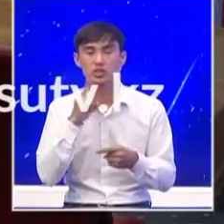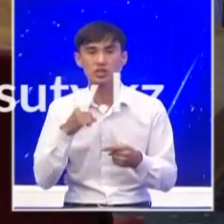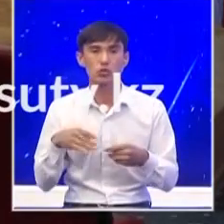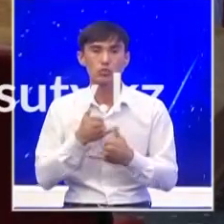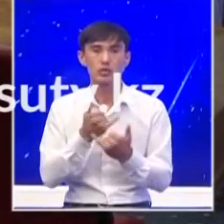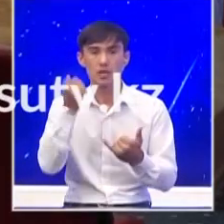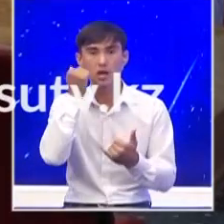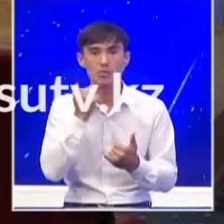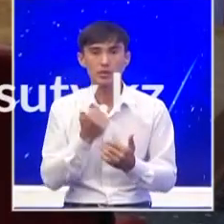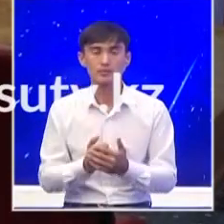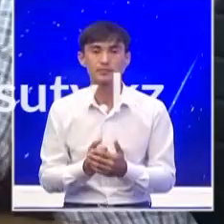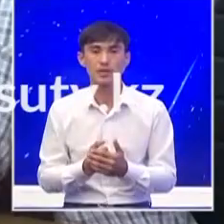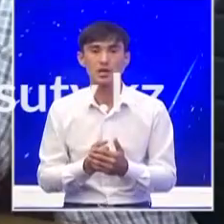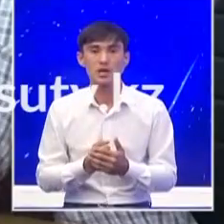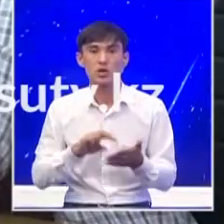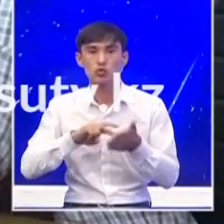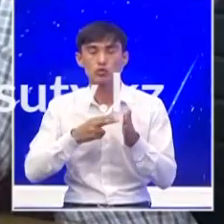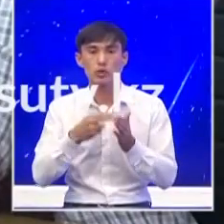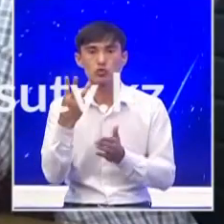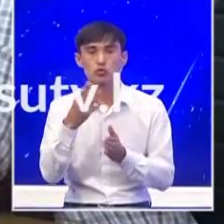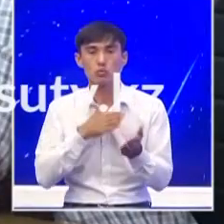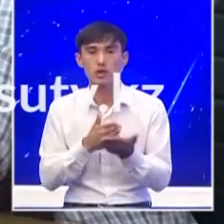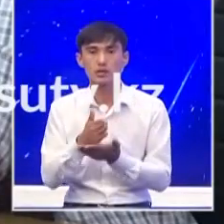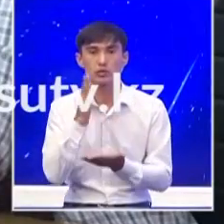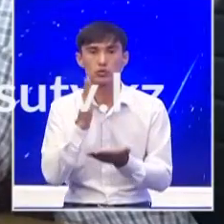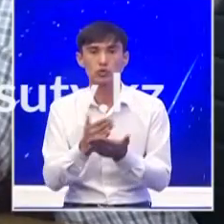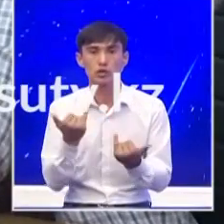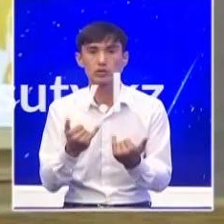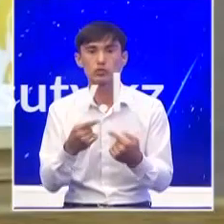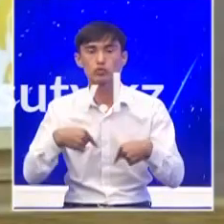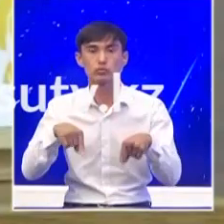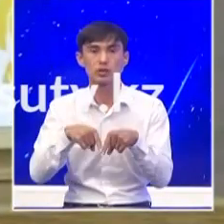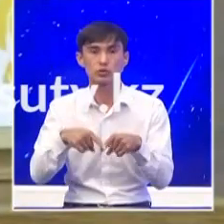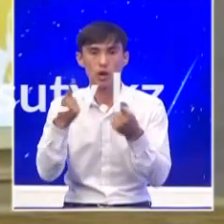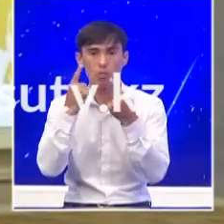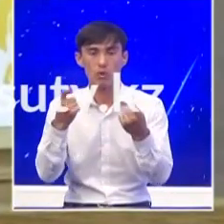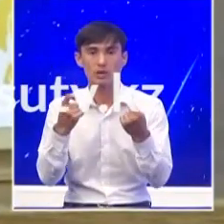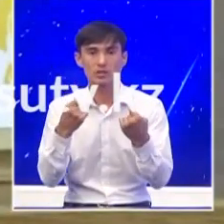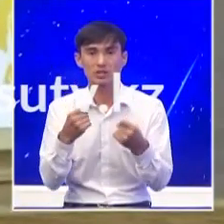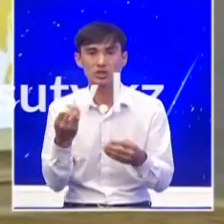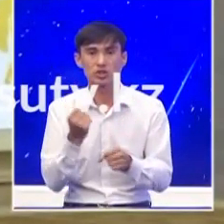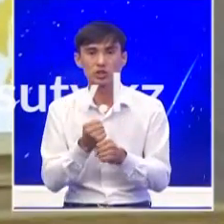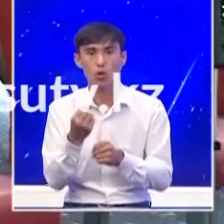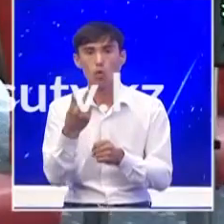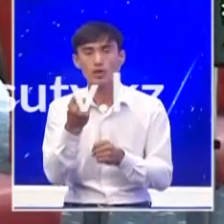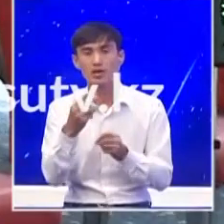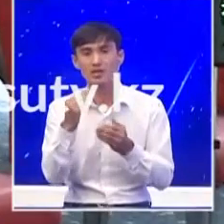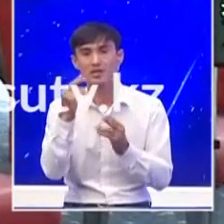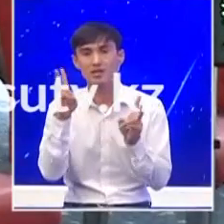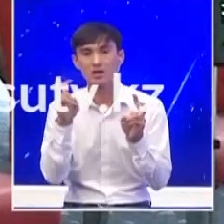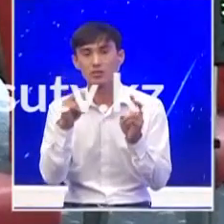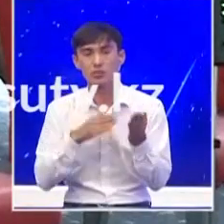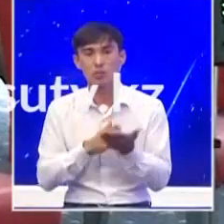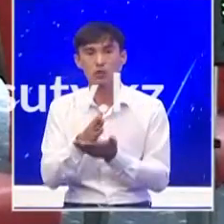Медиа жоспардағы жұмыстар негізгі үш бағыттан тұрады. Олар ұйымдастыру дайындық, ақпараттық имидждік жұмыс және 12 тақырыптық бағыт